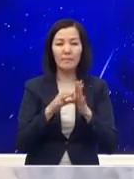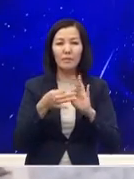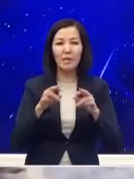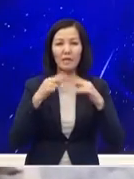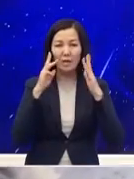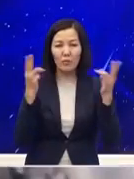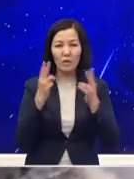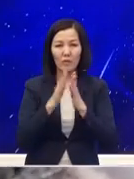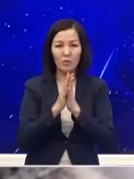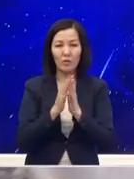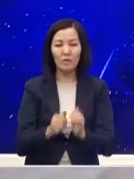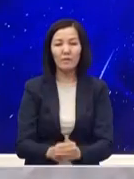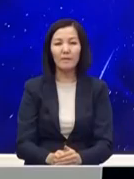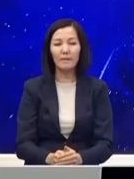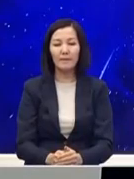сақтауға шақырады.